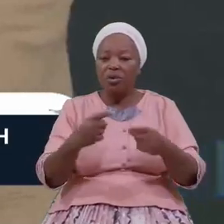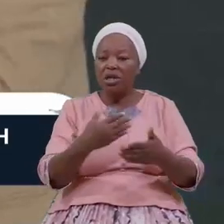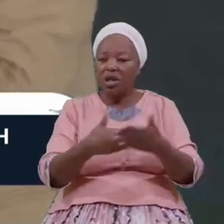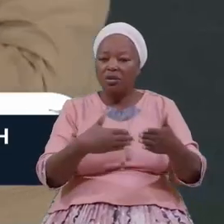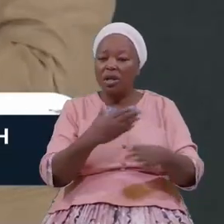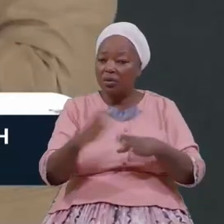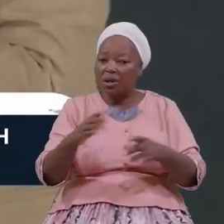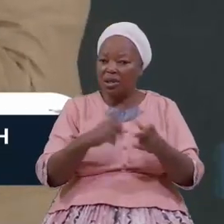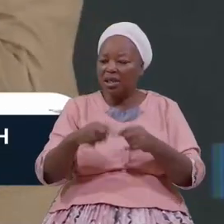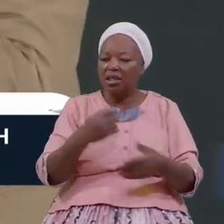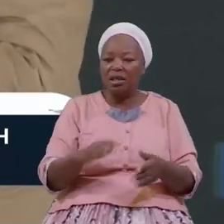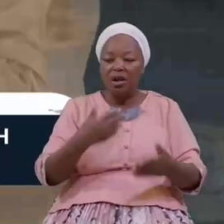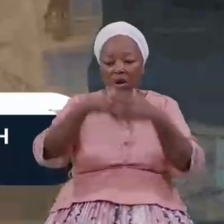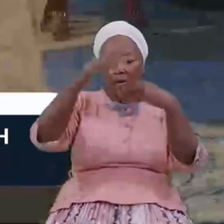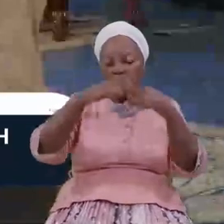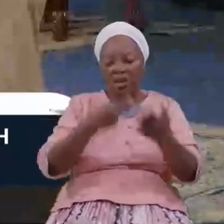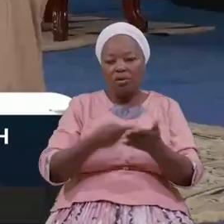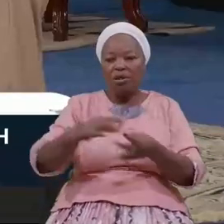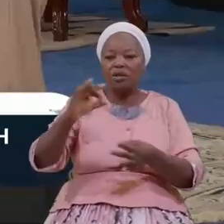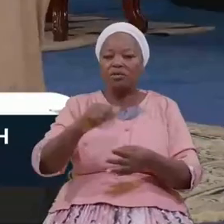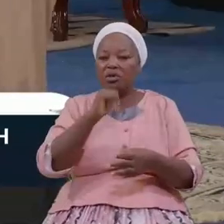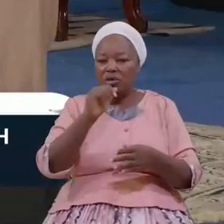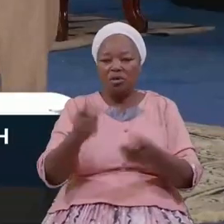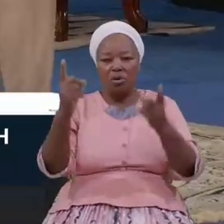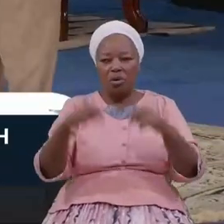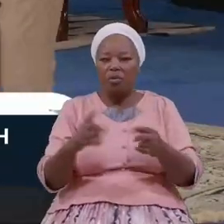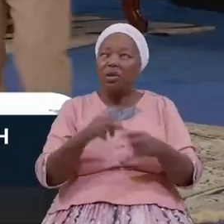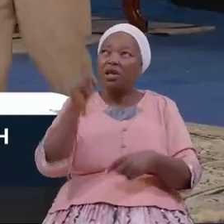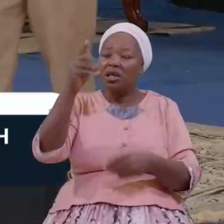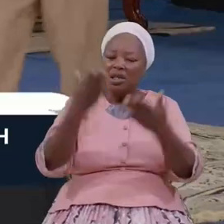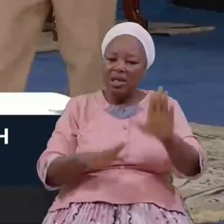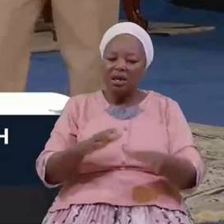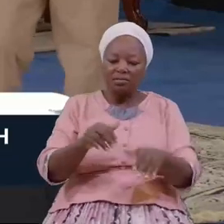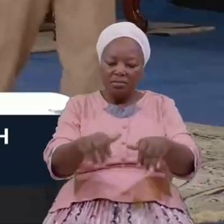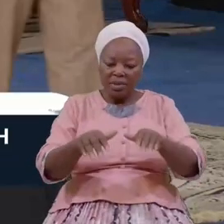ne viendra pas. Mais si je m'en vais, parce qu'il est mort, il est enseveli, il